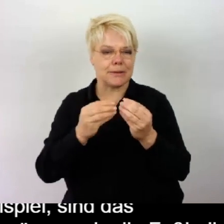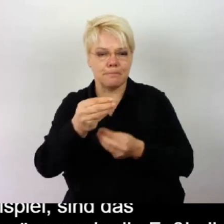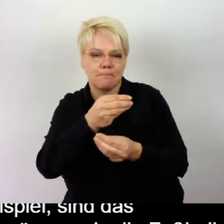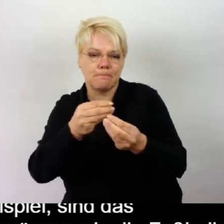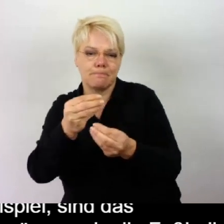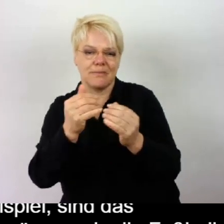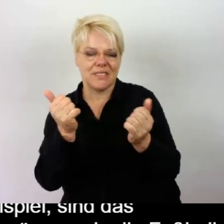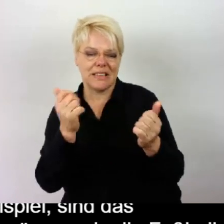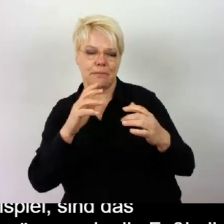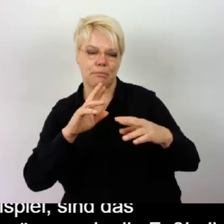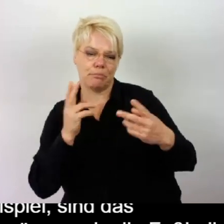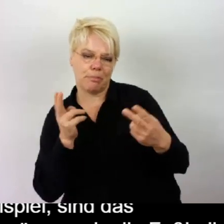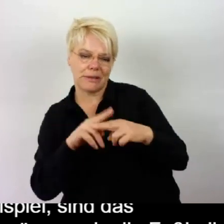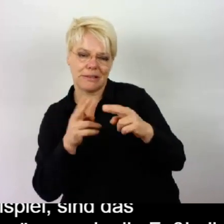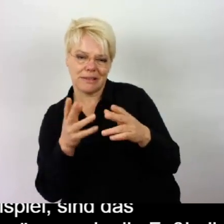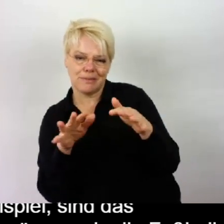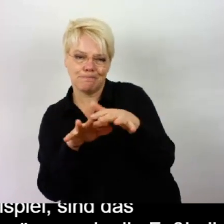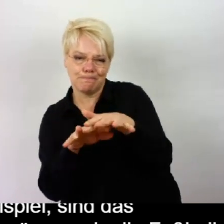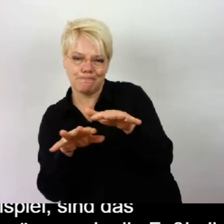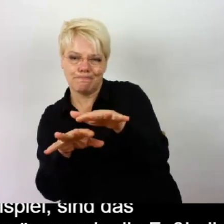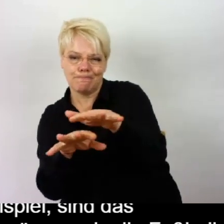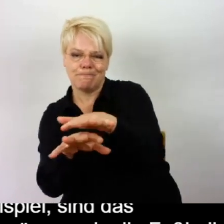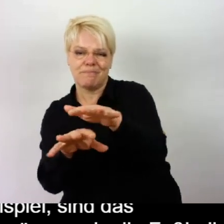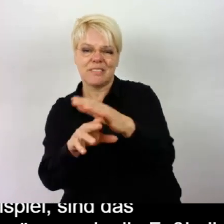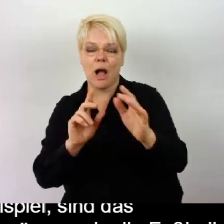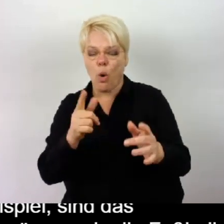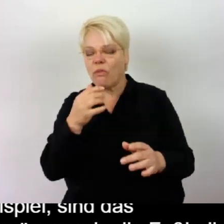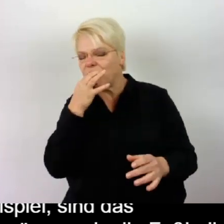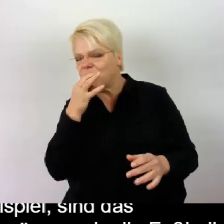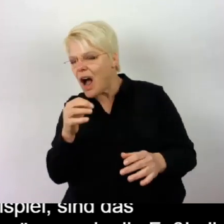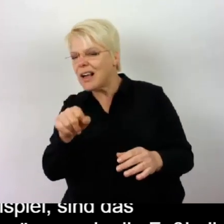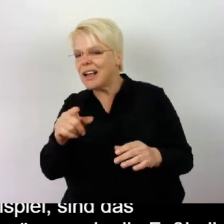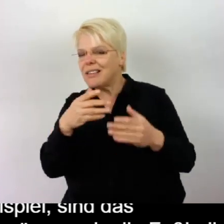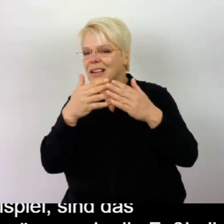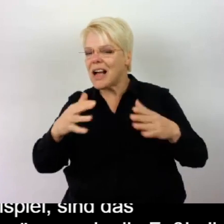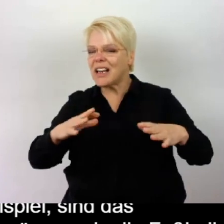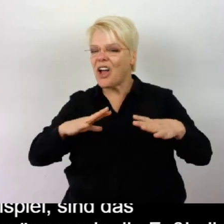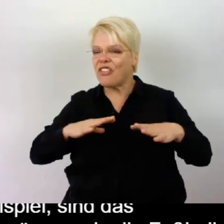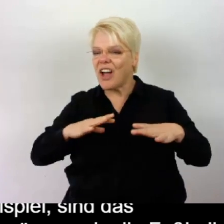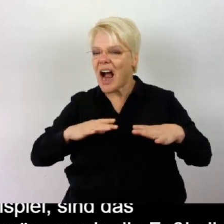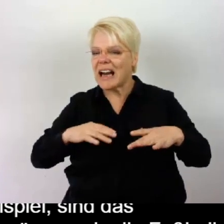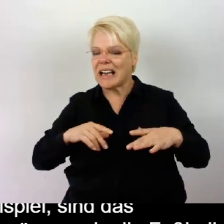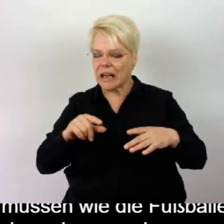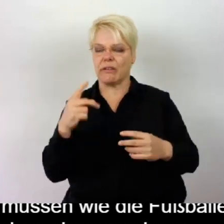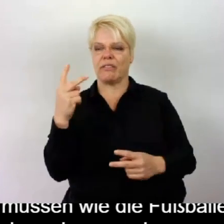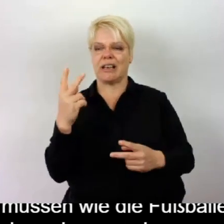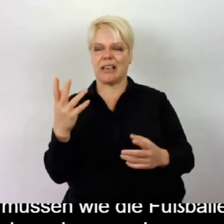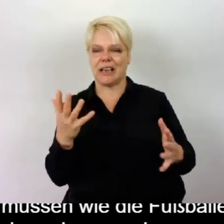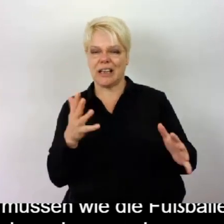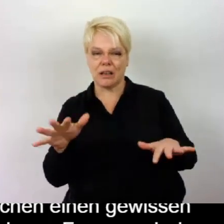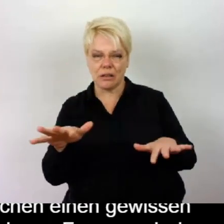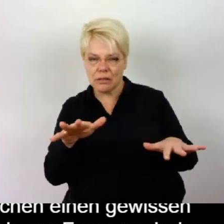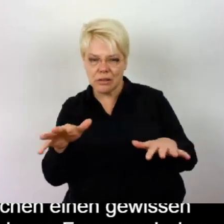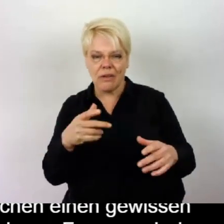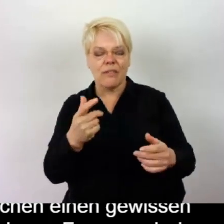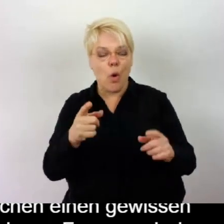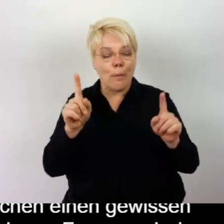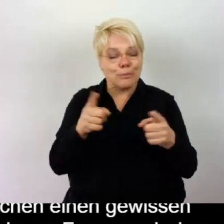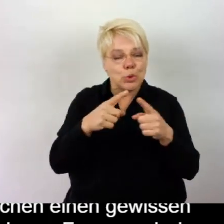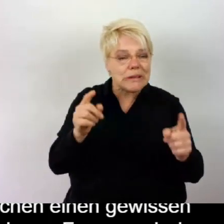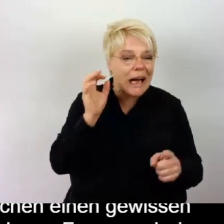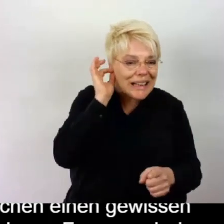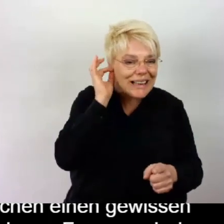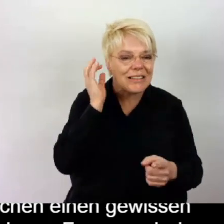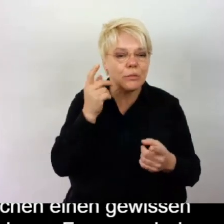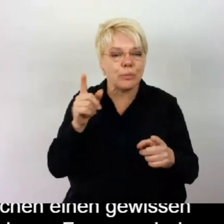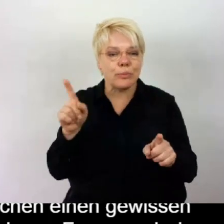wieder eingearbeitet werden muss, dass auch die entsprechenden Regelwerke logisch und ineinander schlüssig sind. Es muss nachvollziehbar und